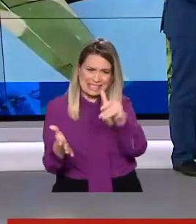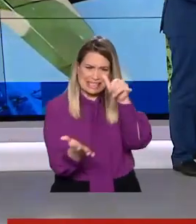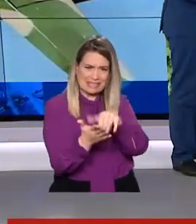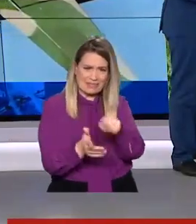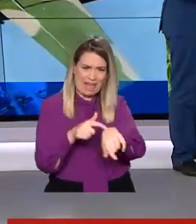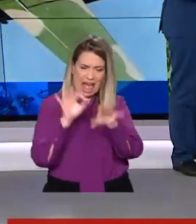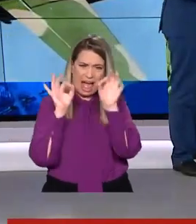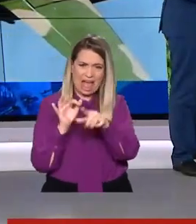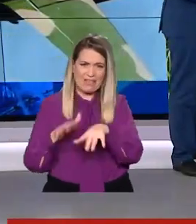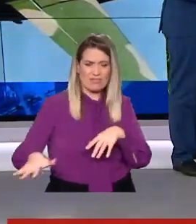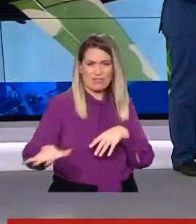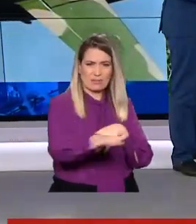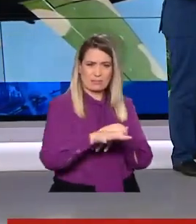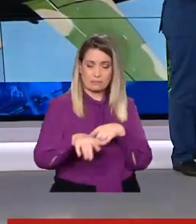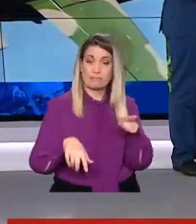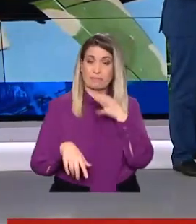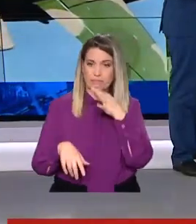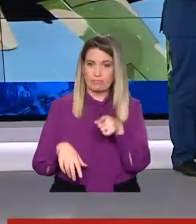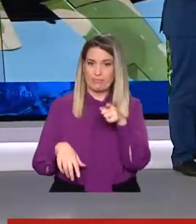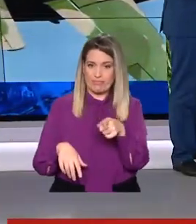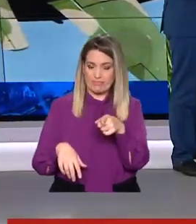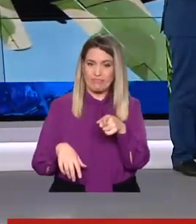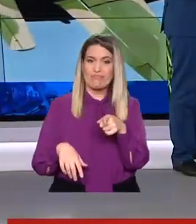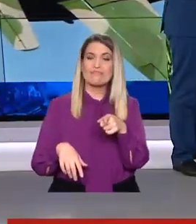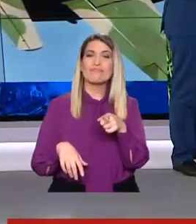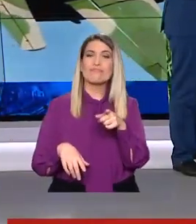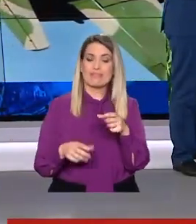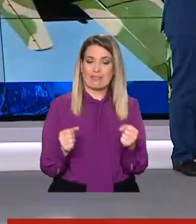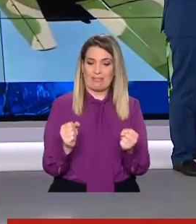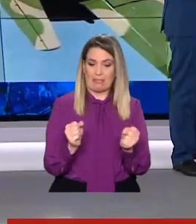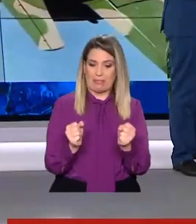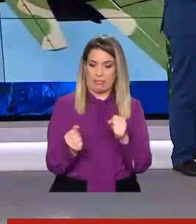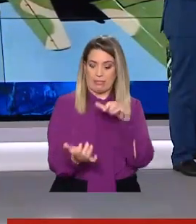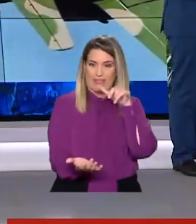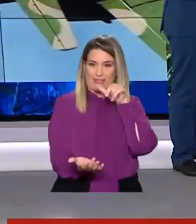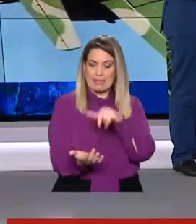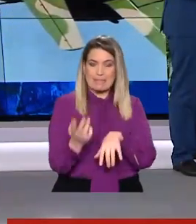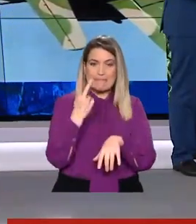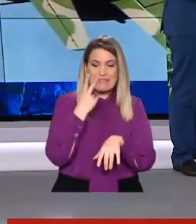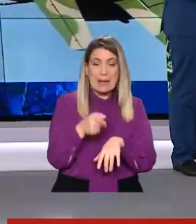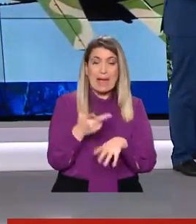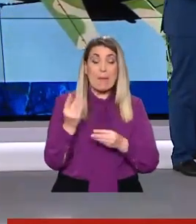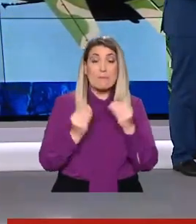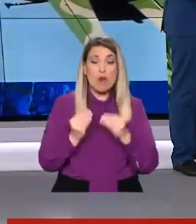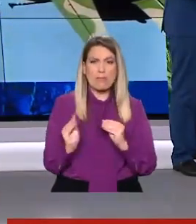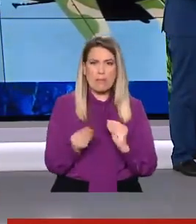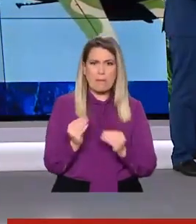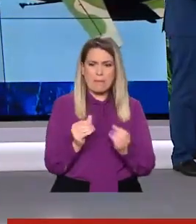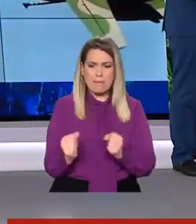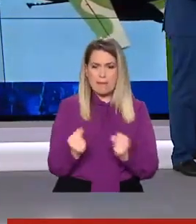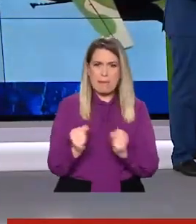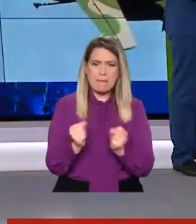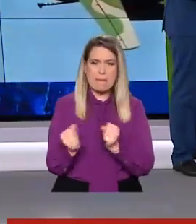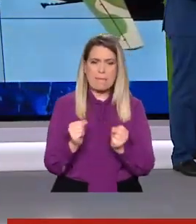εδώ στα πλάνα αυτά. Από τον τρόπο λοιπόν που έκανε το τελευταίο σκέλος της πτήσης πριν από τη συντριβή, φάνηκε να αντιμετώπιζε κάποια προβλήματα. Αυτό είχε να κάνει τώρα